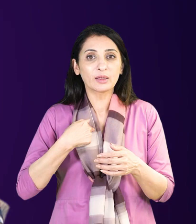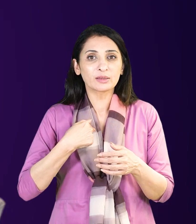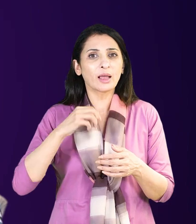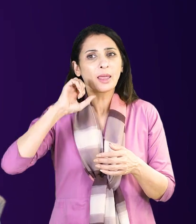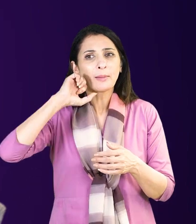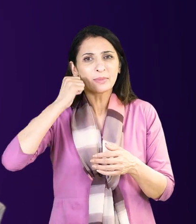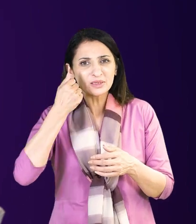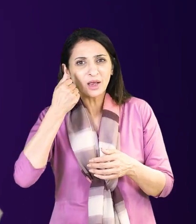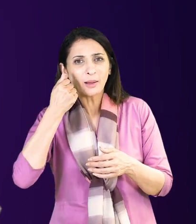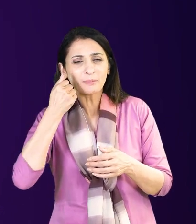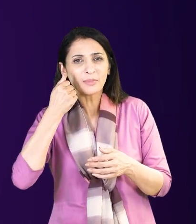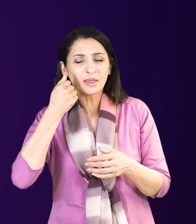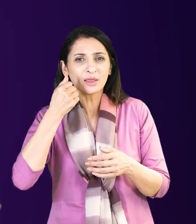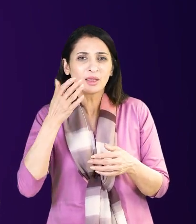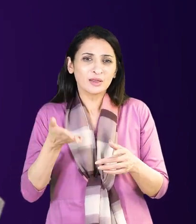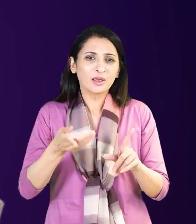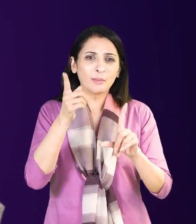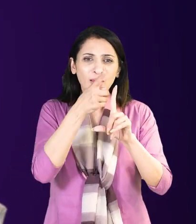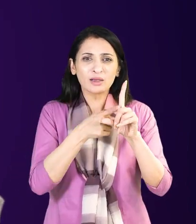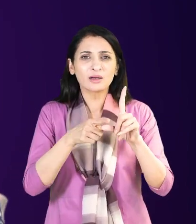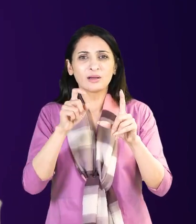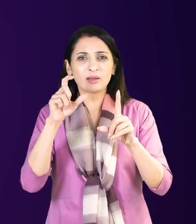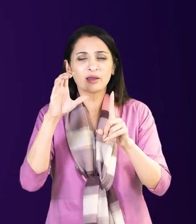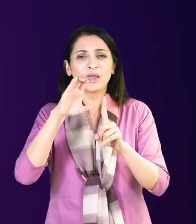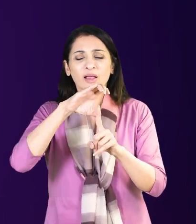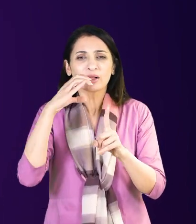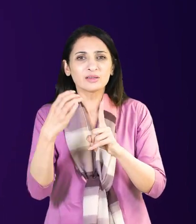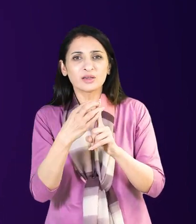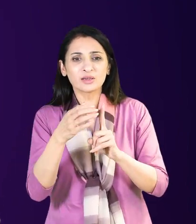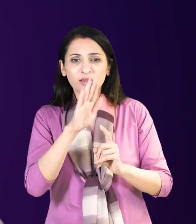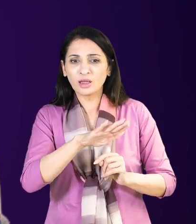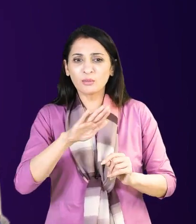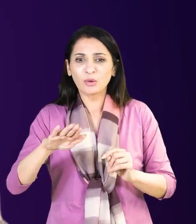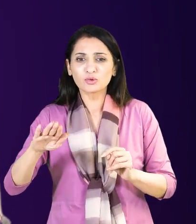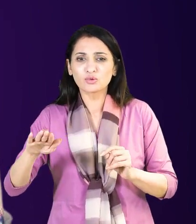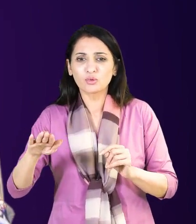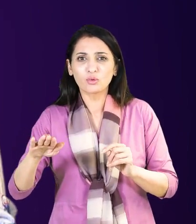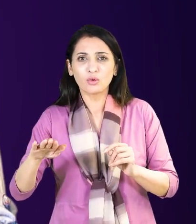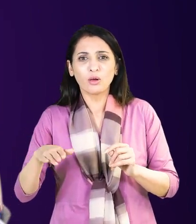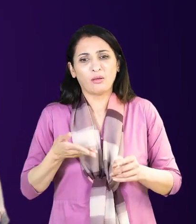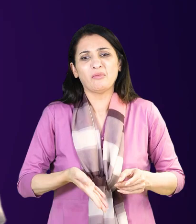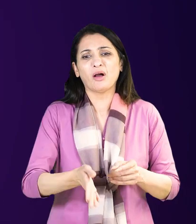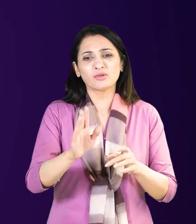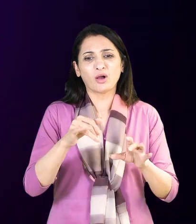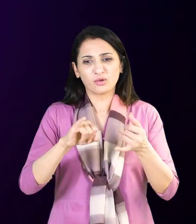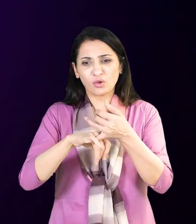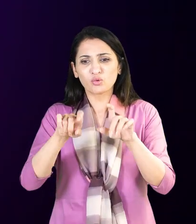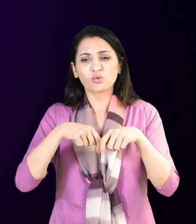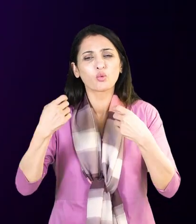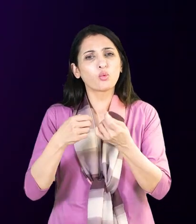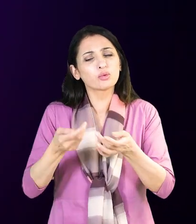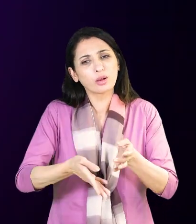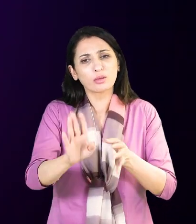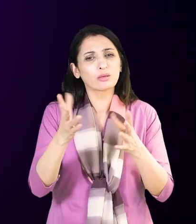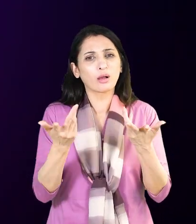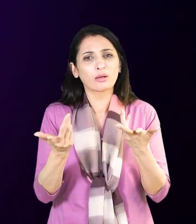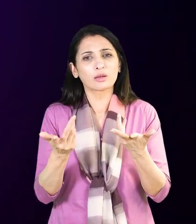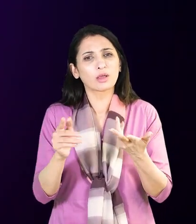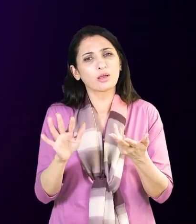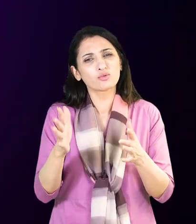आई वुड से कि थोड़ा सा पंजाब में कि यहाँ पे थोड़ा सा लाहौर में कल्चर थोड़ा सा ये है कि कि बच्चों के ऊपर वो फ़ौरन होता है कि इतने छोटे बच्चे जाके क्या